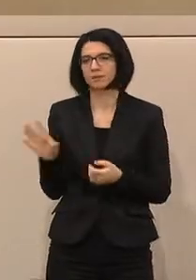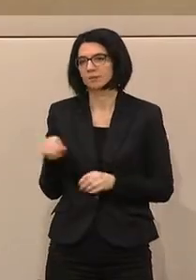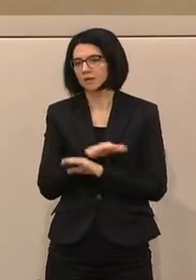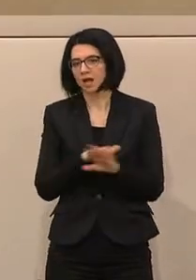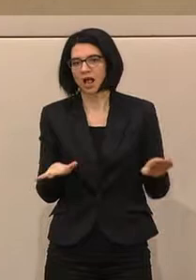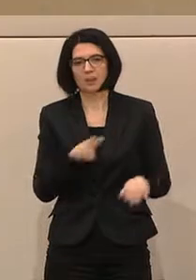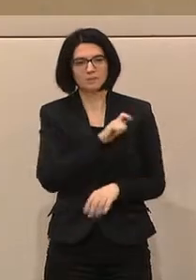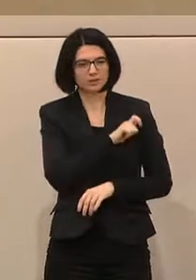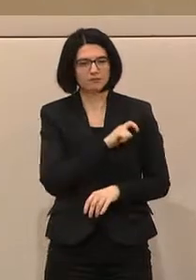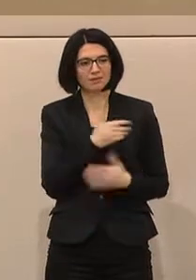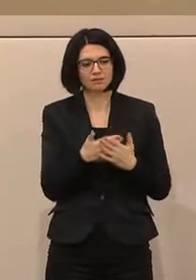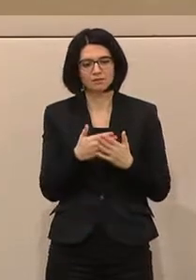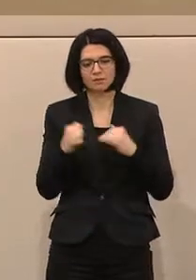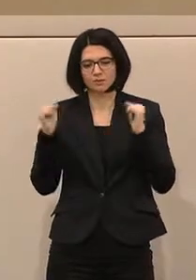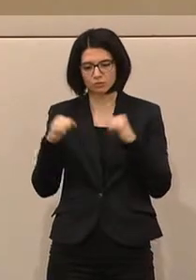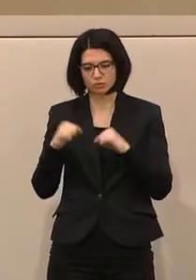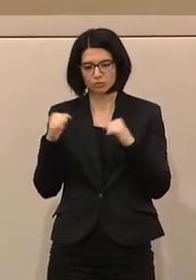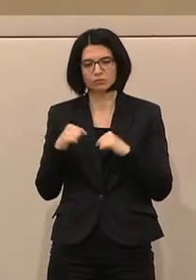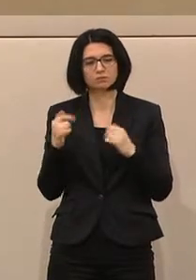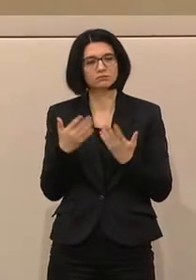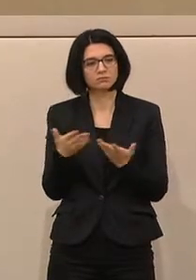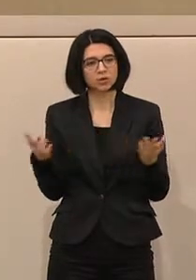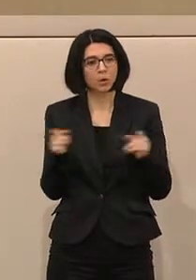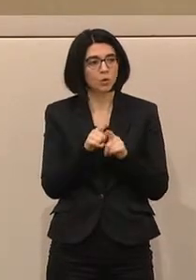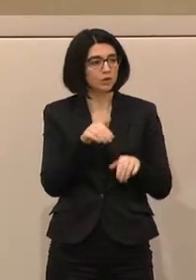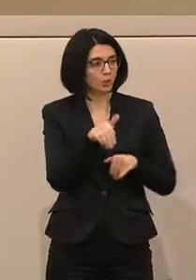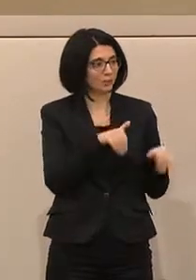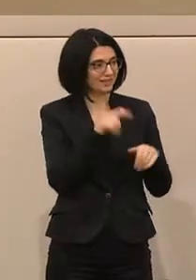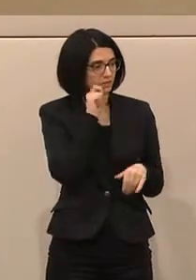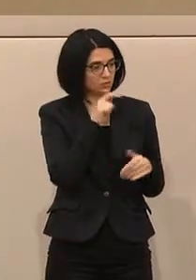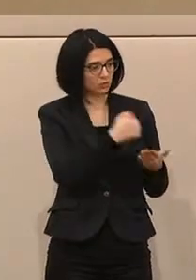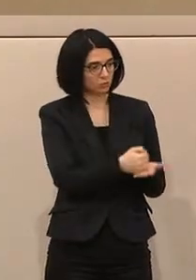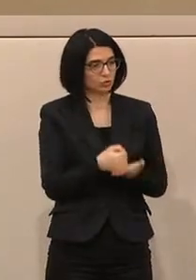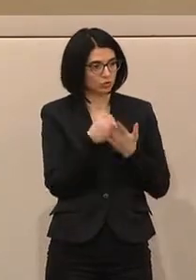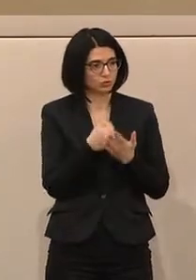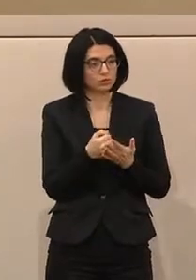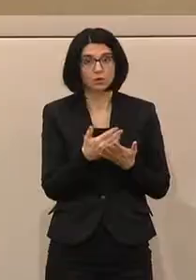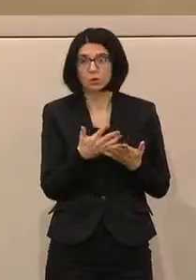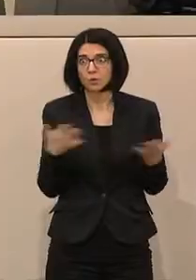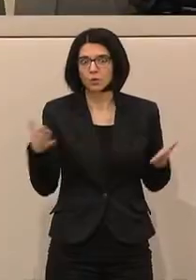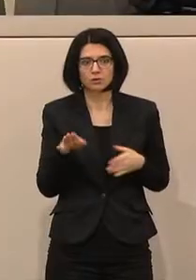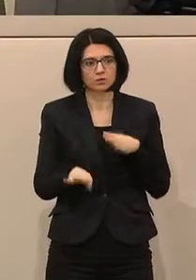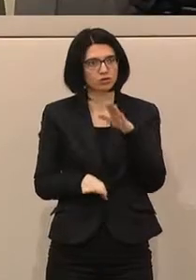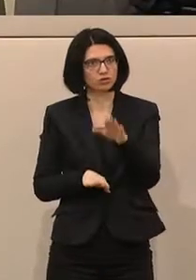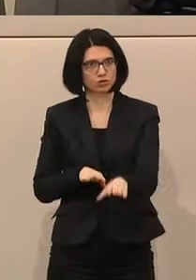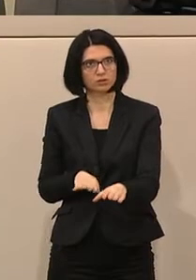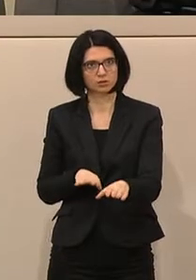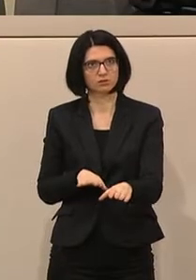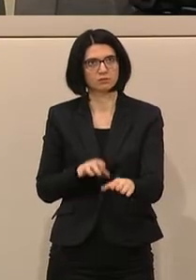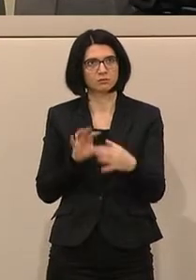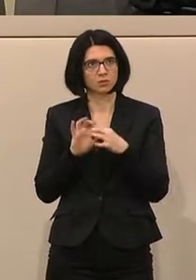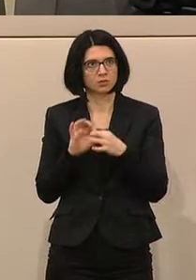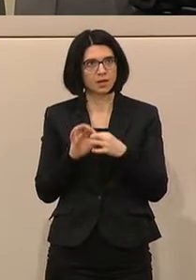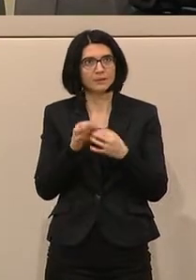diesem Ausschuss beschlossen und haben auch die Unterstützung unserer Ministerin. Und das ist ein weiterer großer Schritt in Richtung